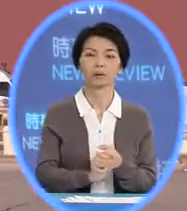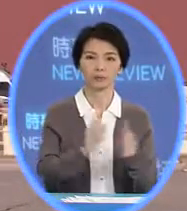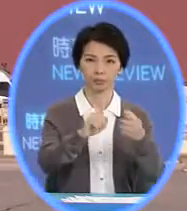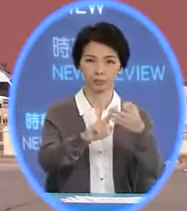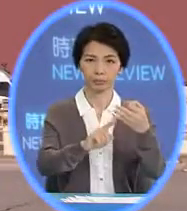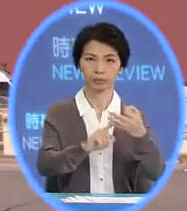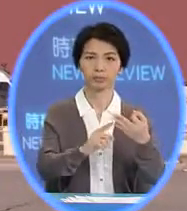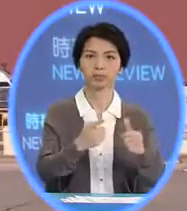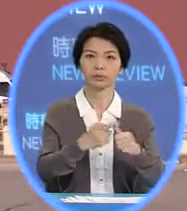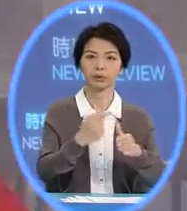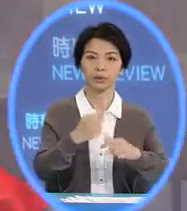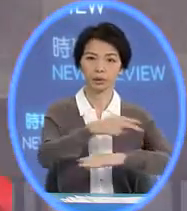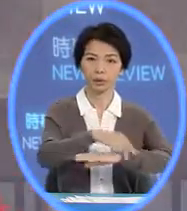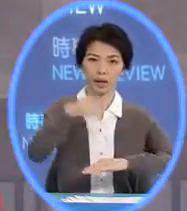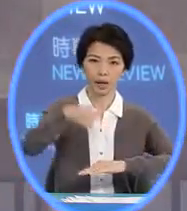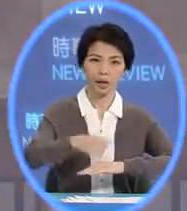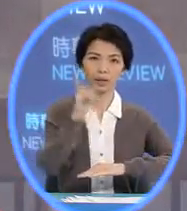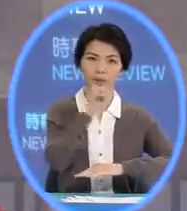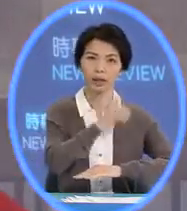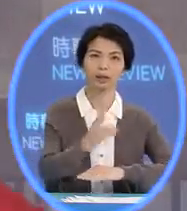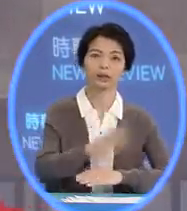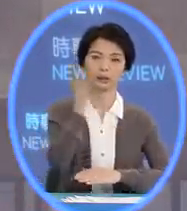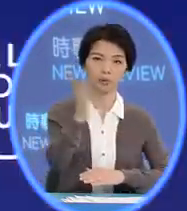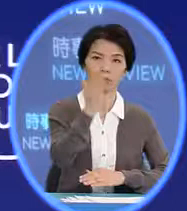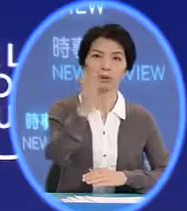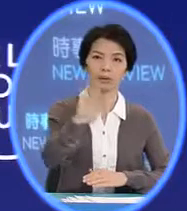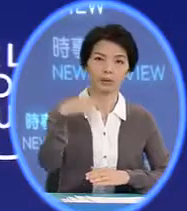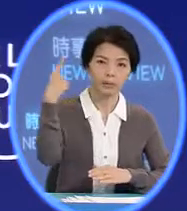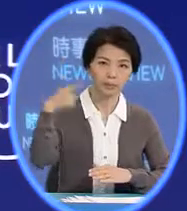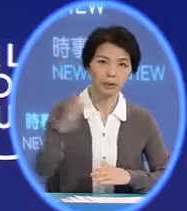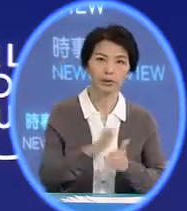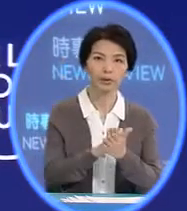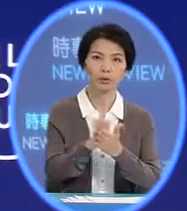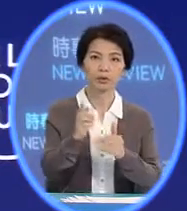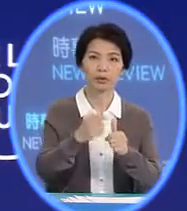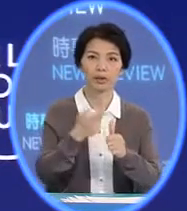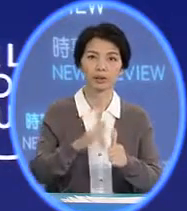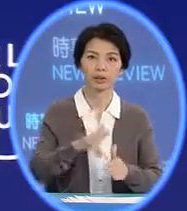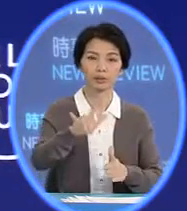鶴原本計劃在下星期前往華盛頓，但他已經取消原定的行程。